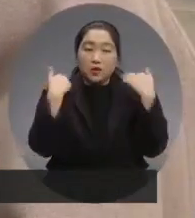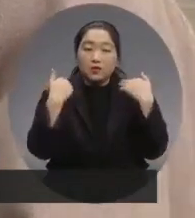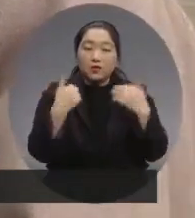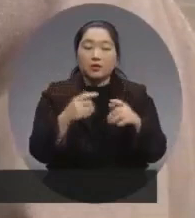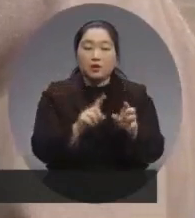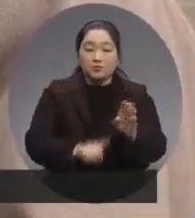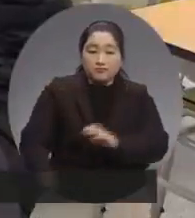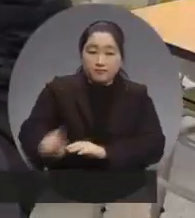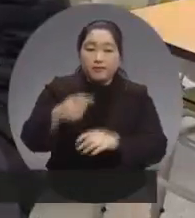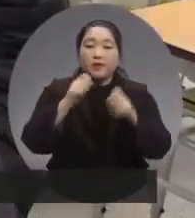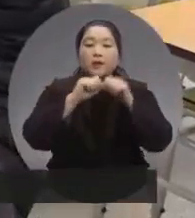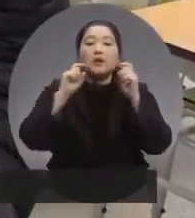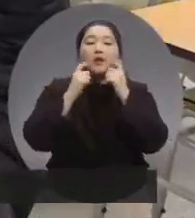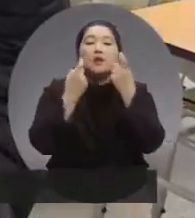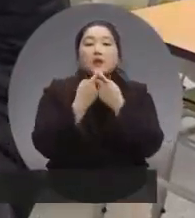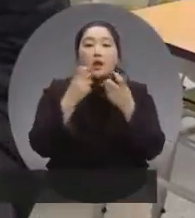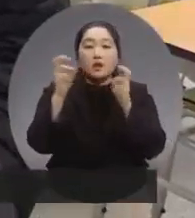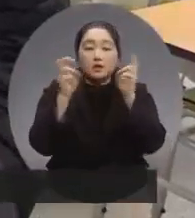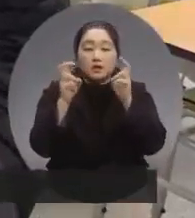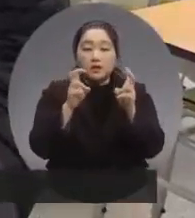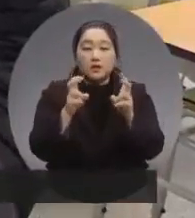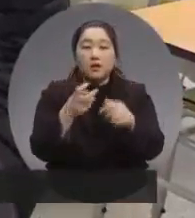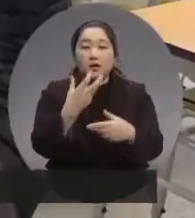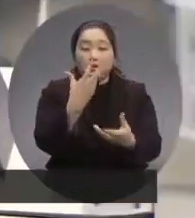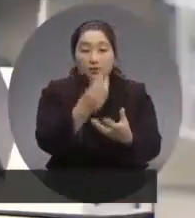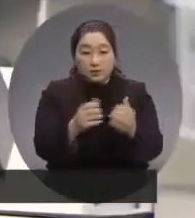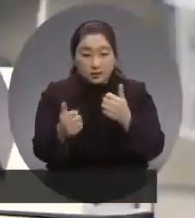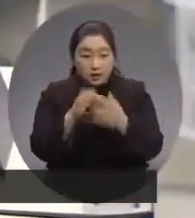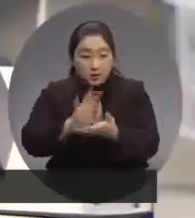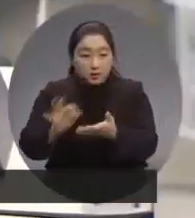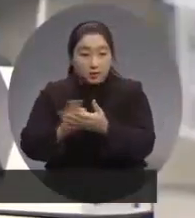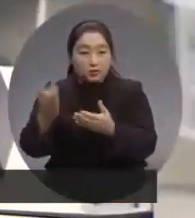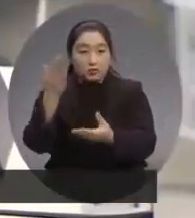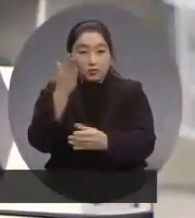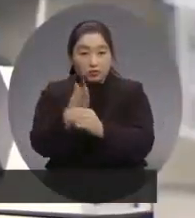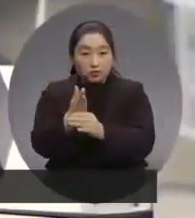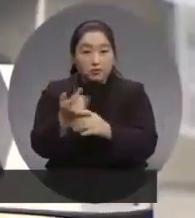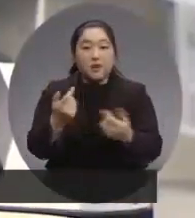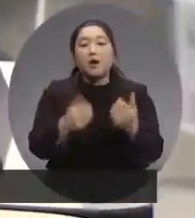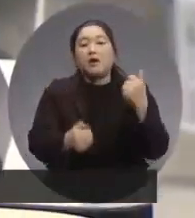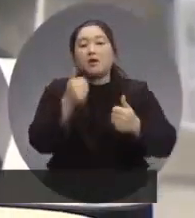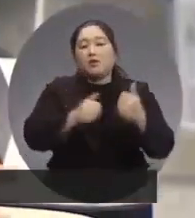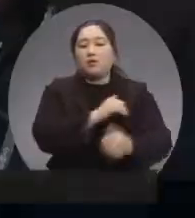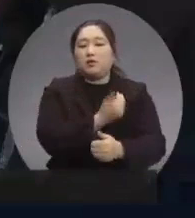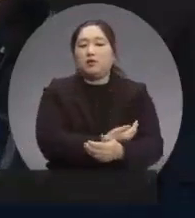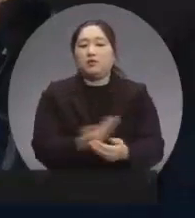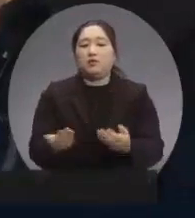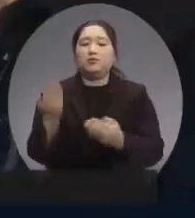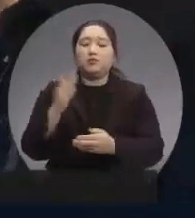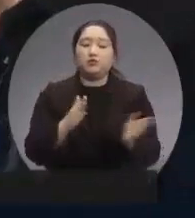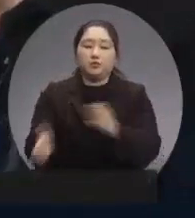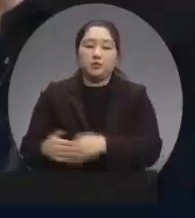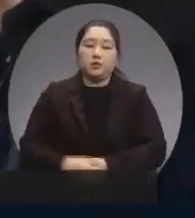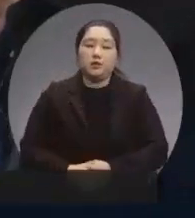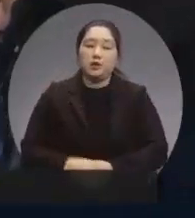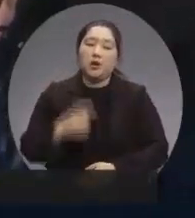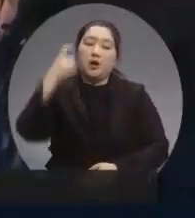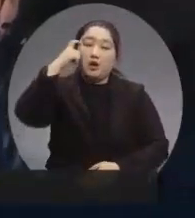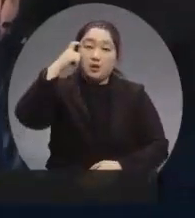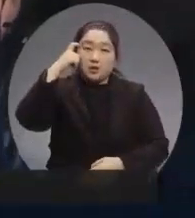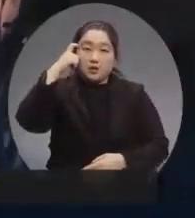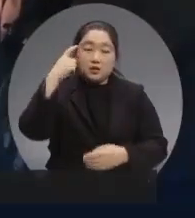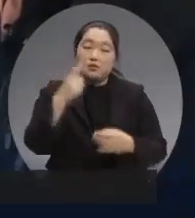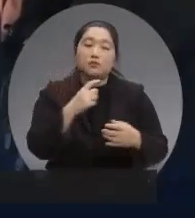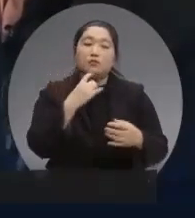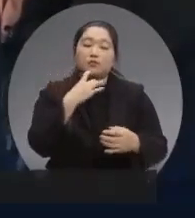발 앞서 사설업체 플랫폼을 쓰고 있어 경쟁력을 갖추는 게 관건입니다. 꼭 인지적인 영역뿐만이 아니라